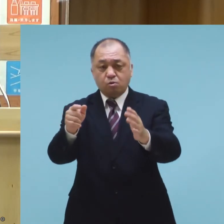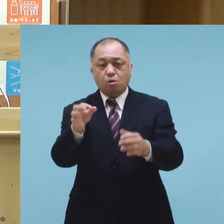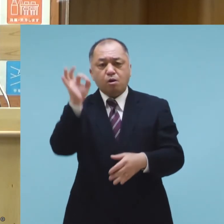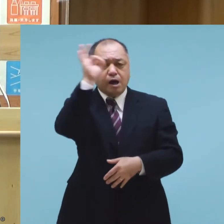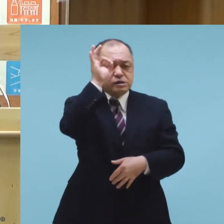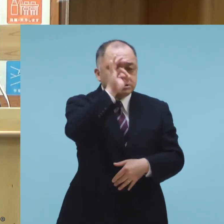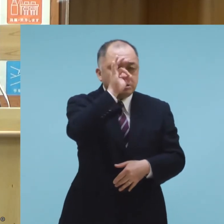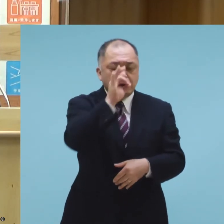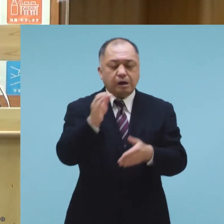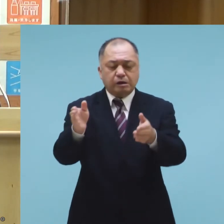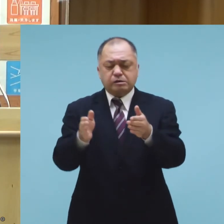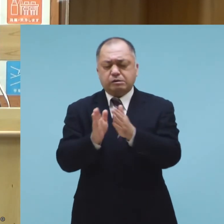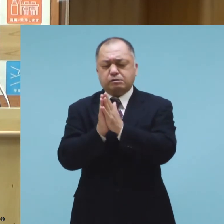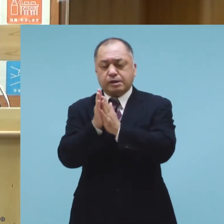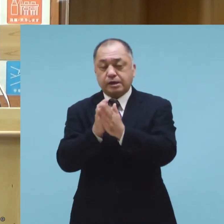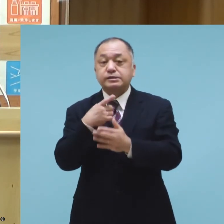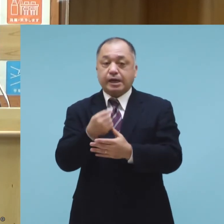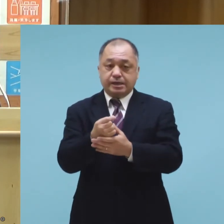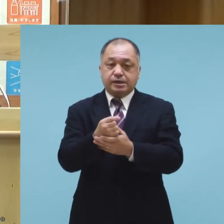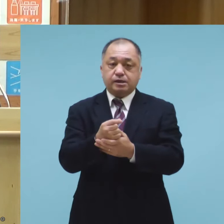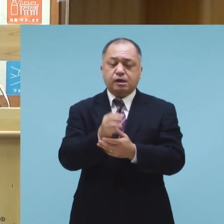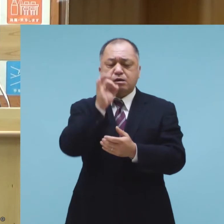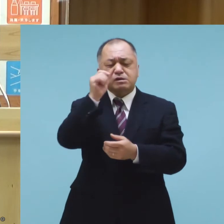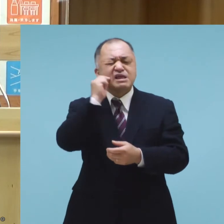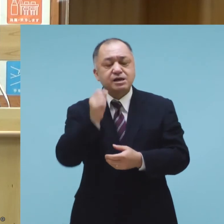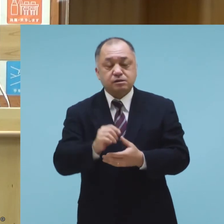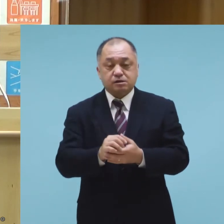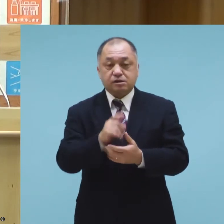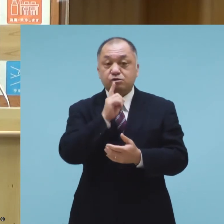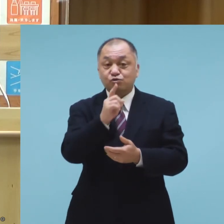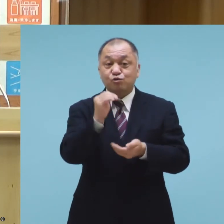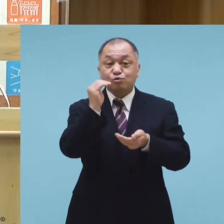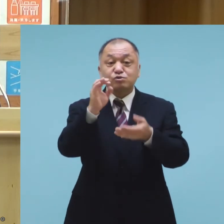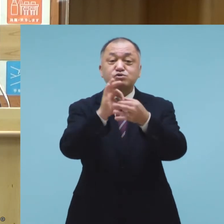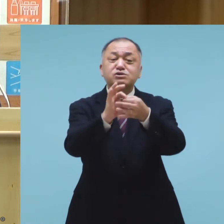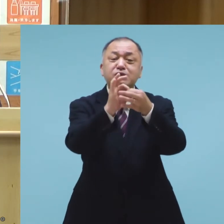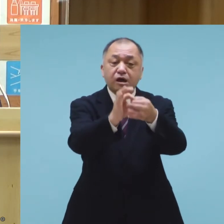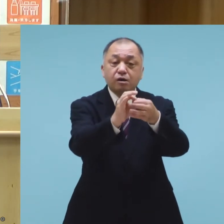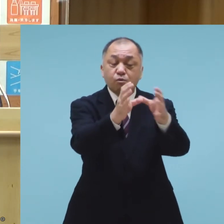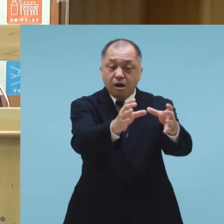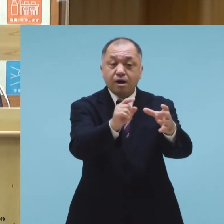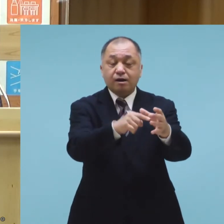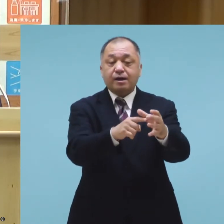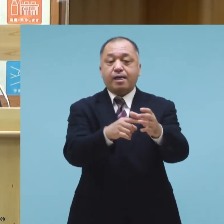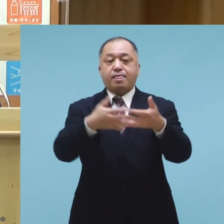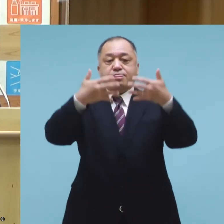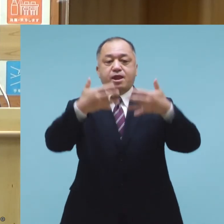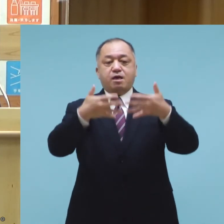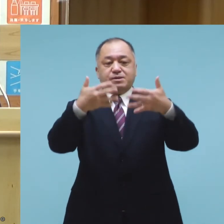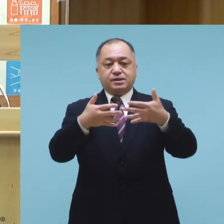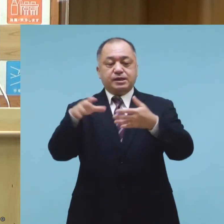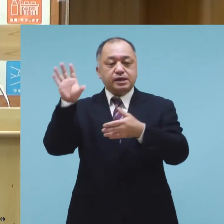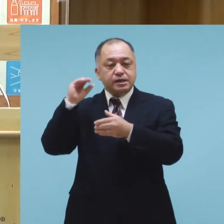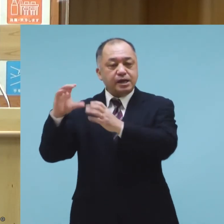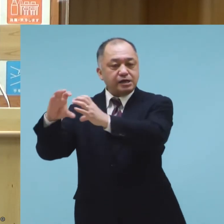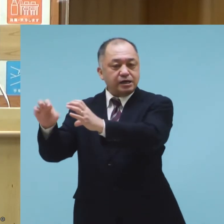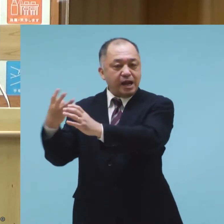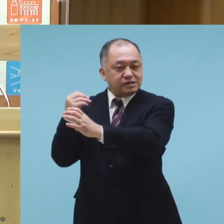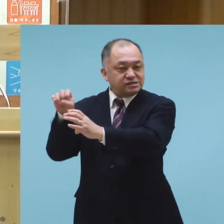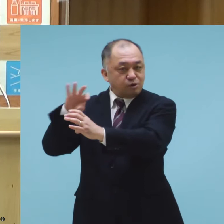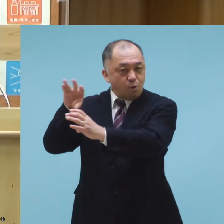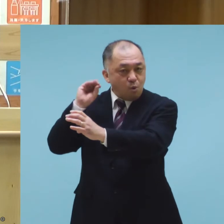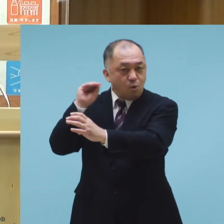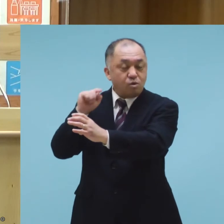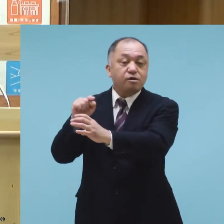控えていただく。で見ることできないじゃないかっていうことについてはそのテレビやラジオなどで誰でもご覧いただけますので